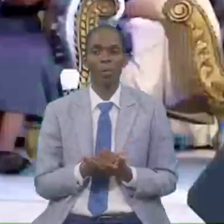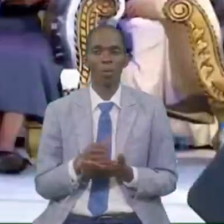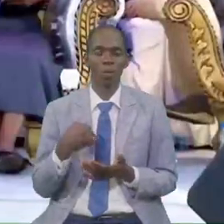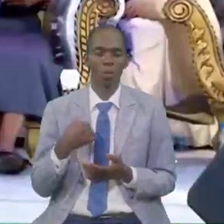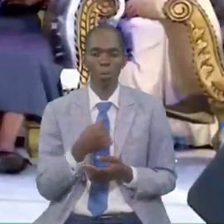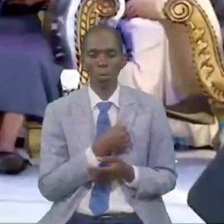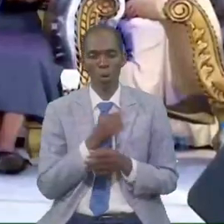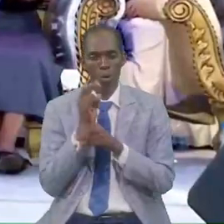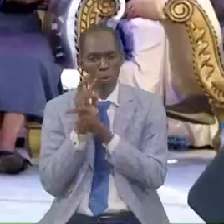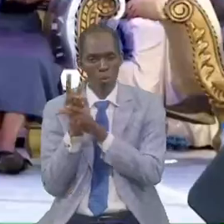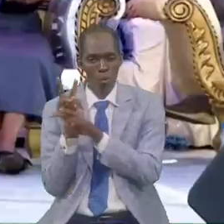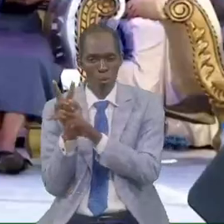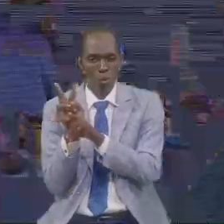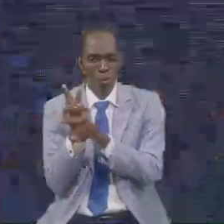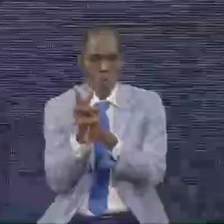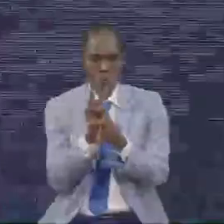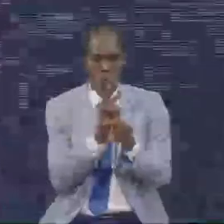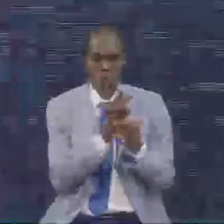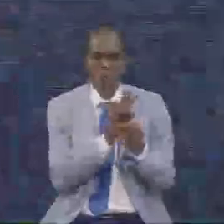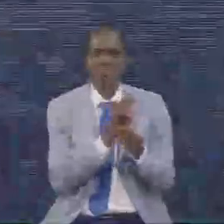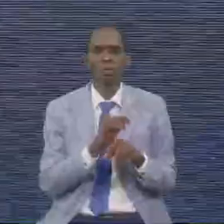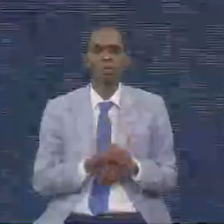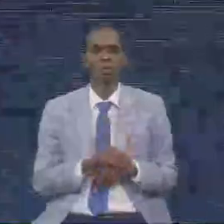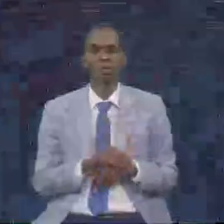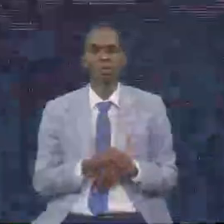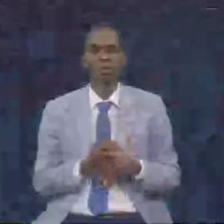Nous devons veiller.